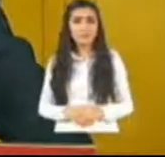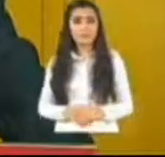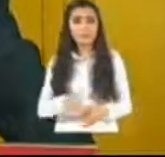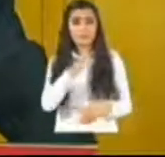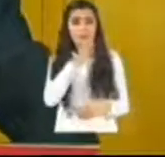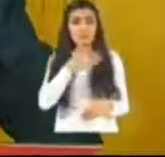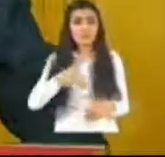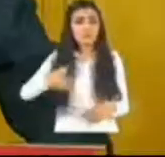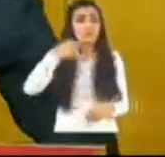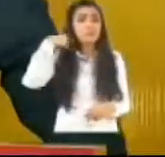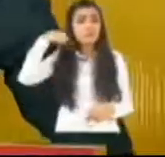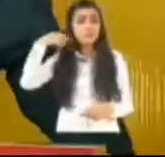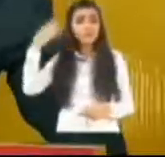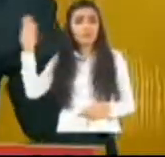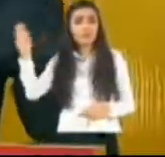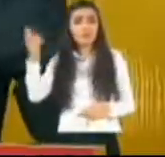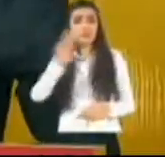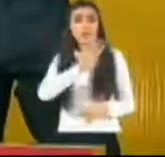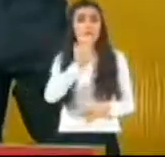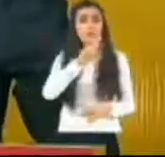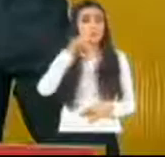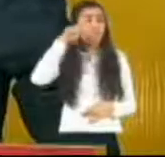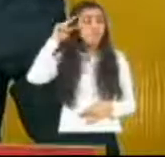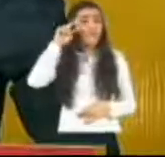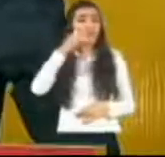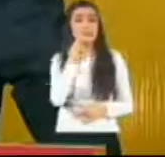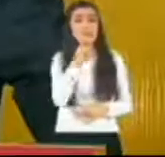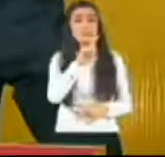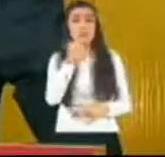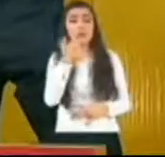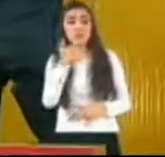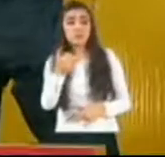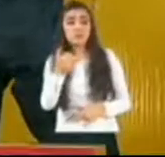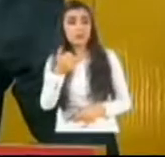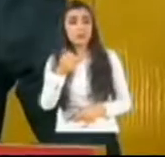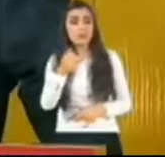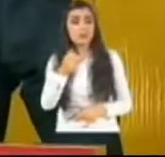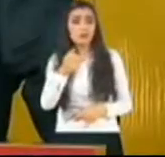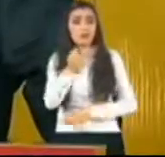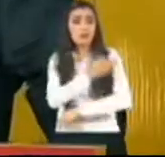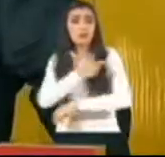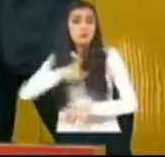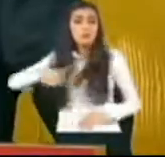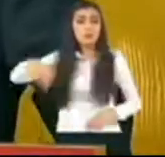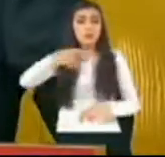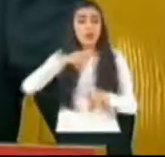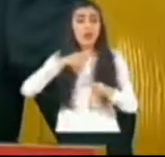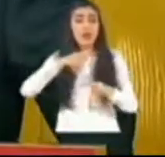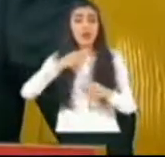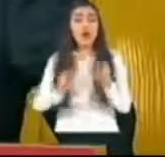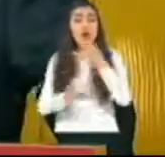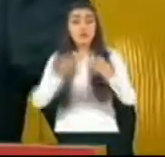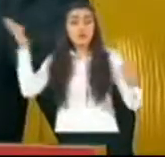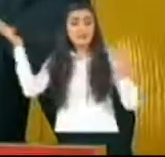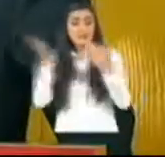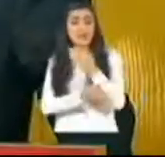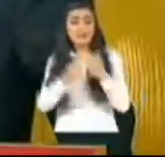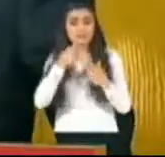Bilindiği üzere Suriye'de 30 Aralık 2016'da ülke genelinde ateşkes ilan